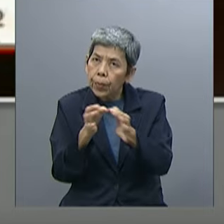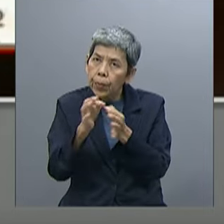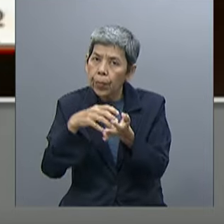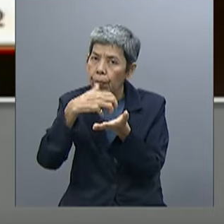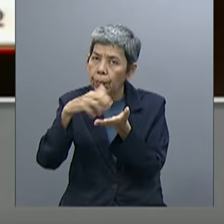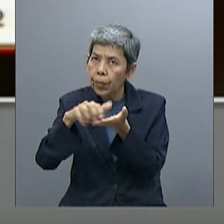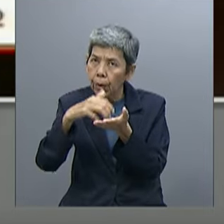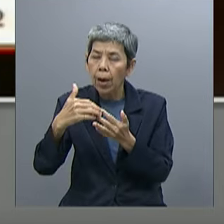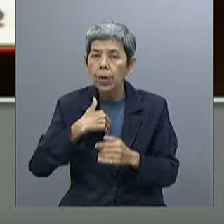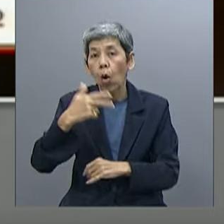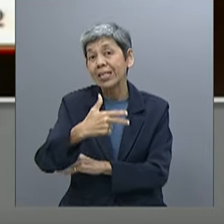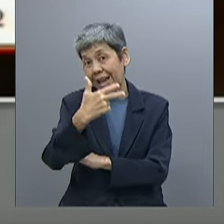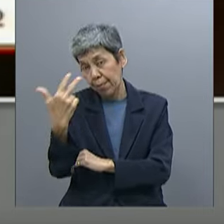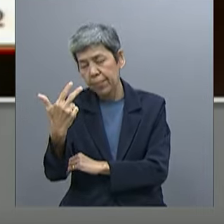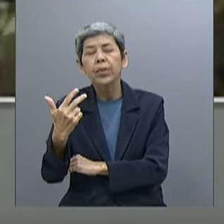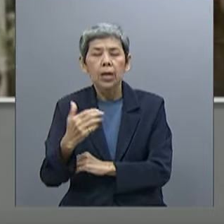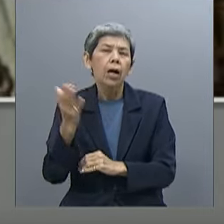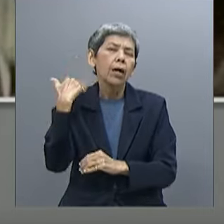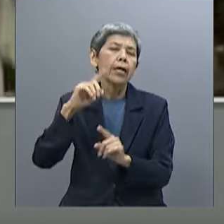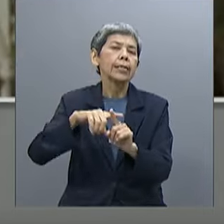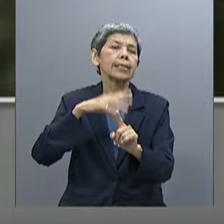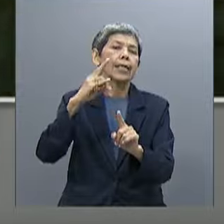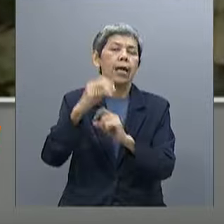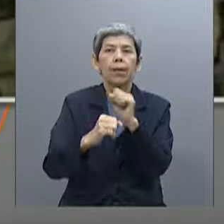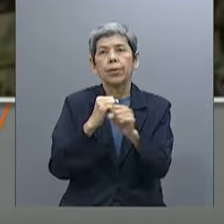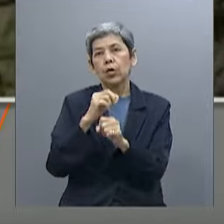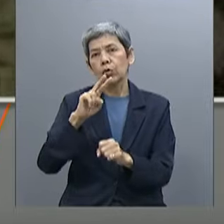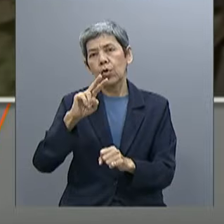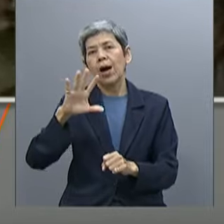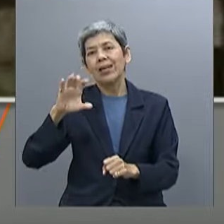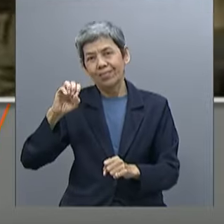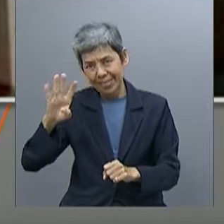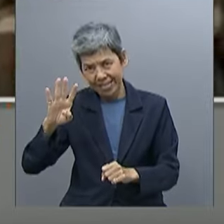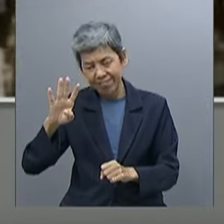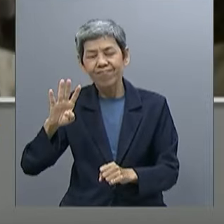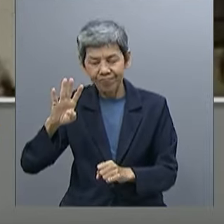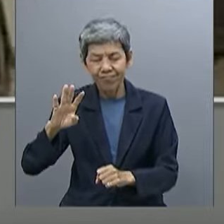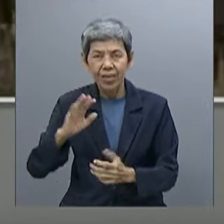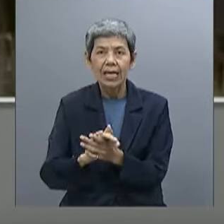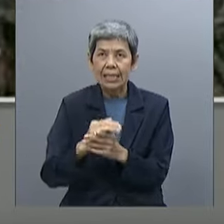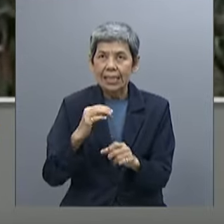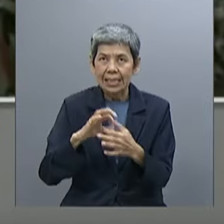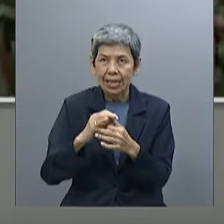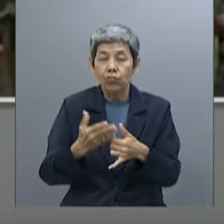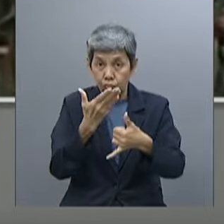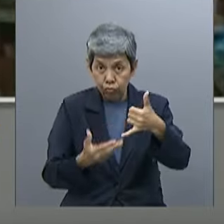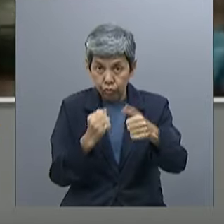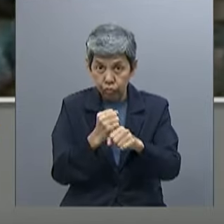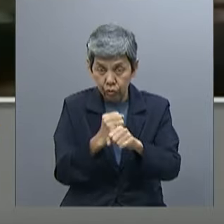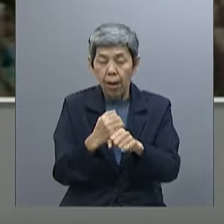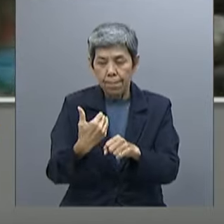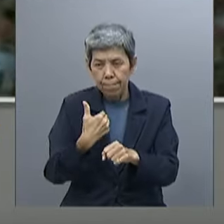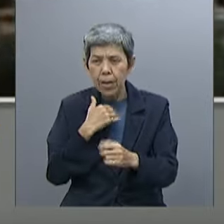การตอบโจทย์ของไทย PBS ในเดือนกรกฎาคมปี2554และในนามโทนี่วูดซัมใน Clubhouse